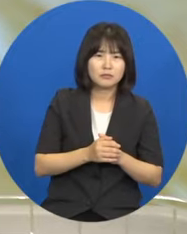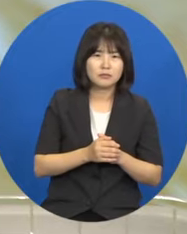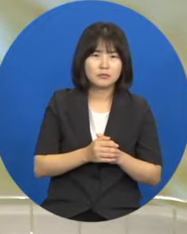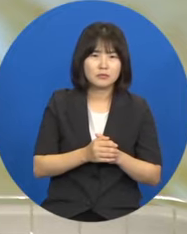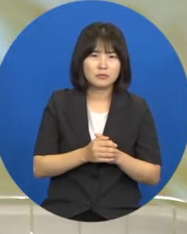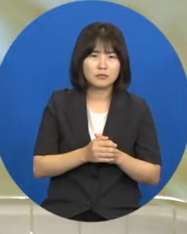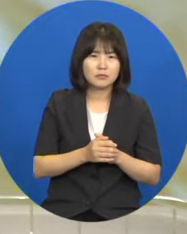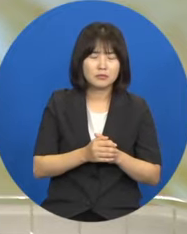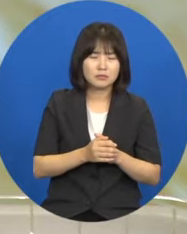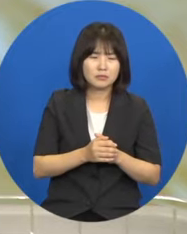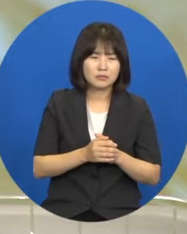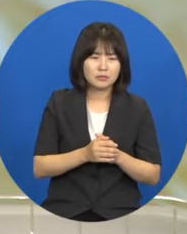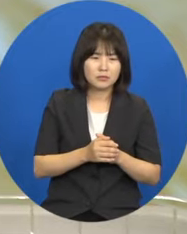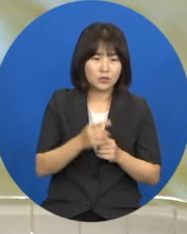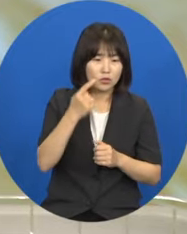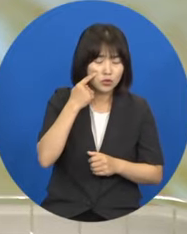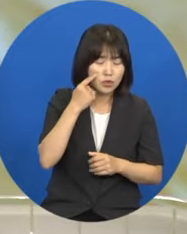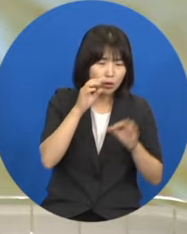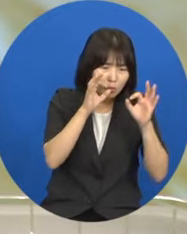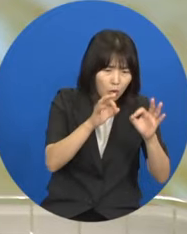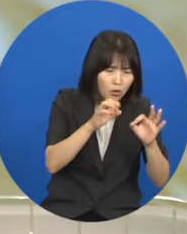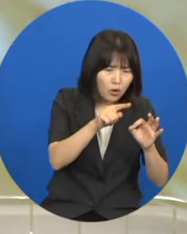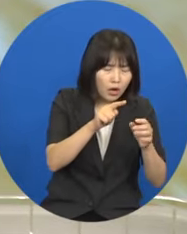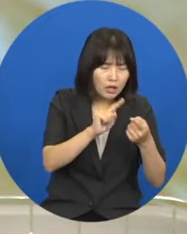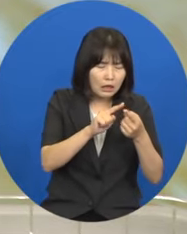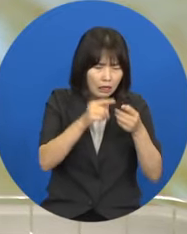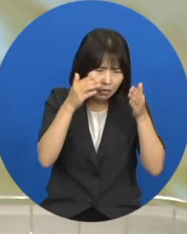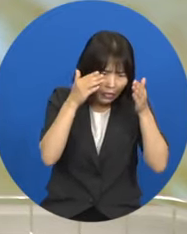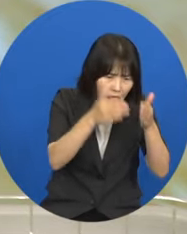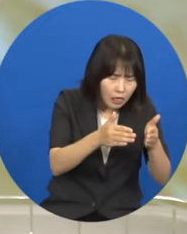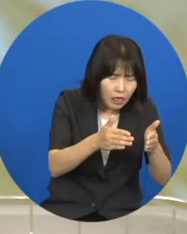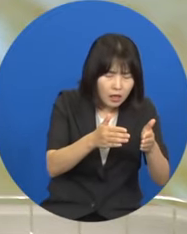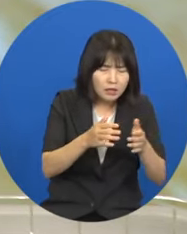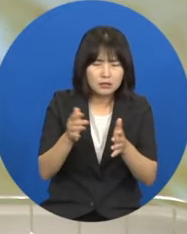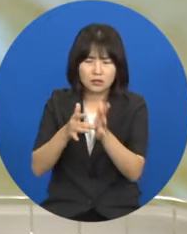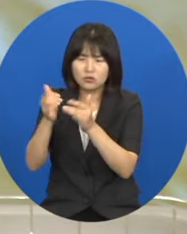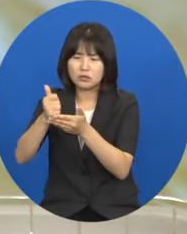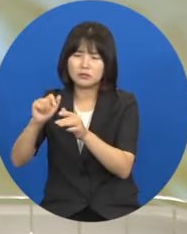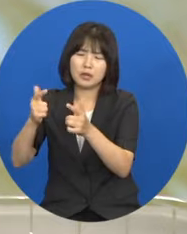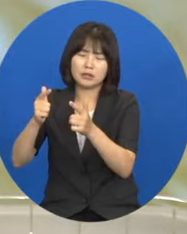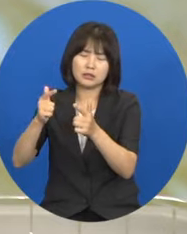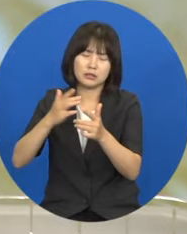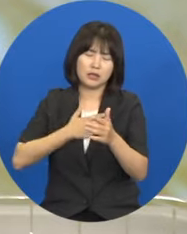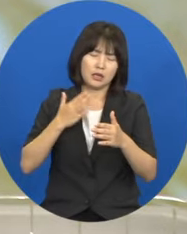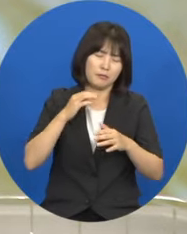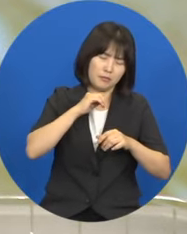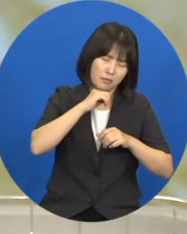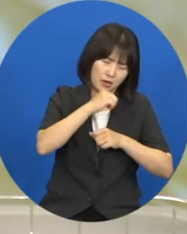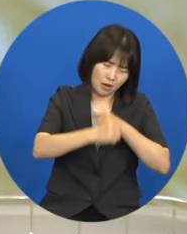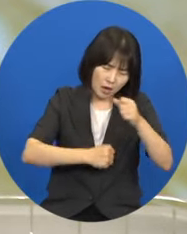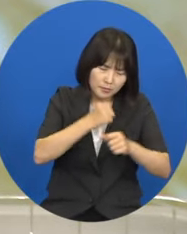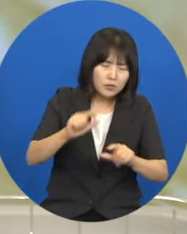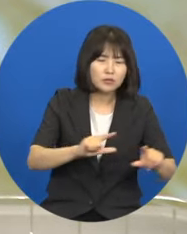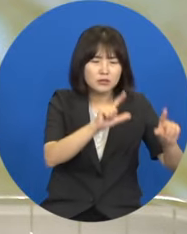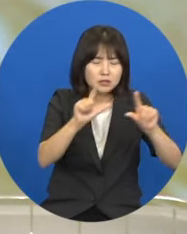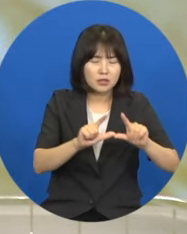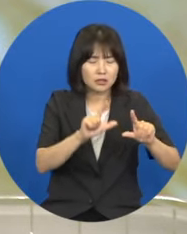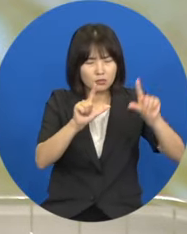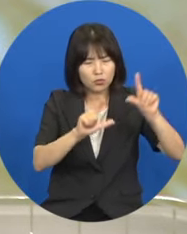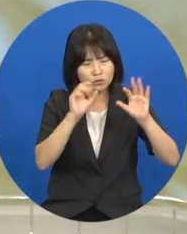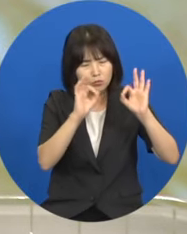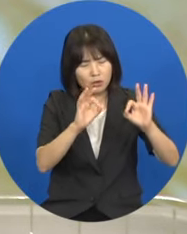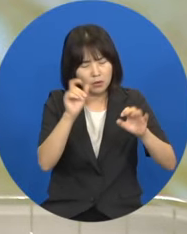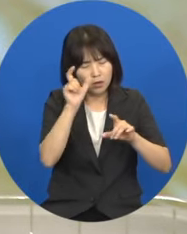것에 한눈이 팔려서 예수님 아닌 내 몸의 소욕과 욕구와 욕망에 따라 살아가는 우리들의 모습을 보며 참